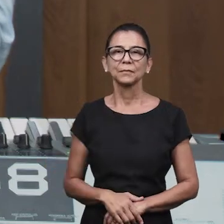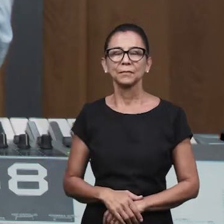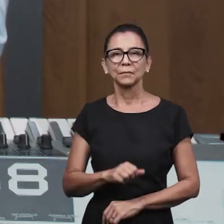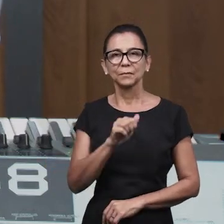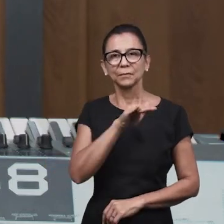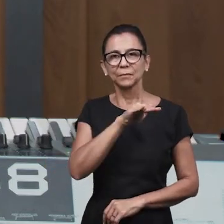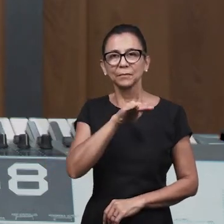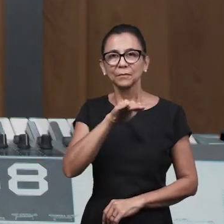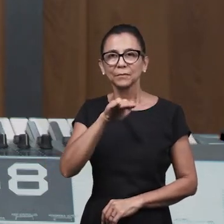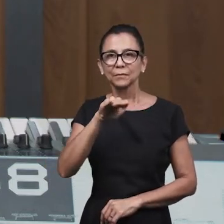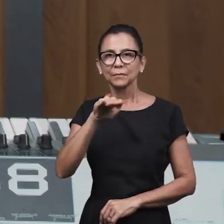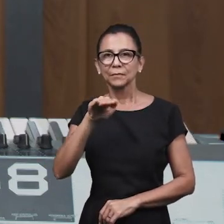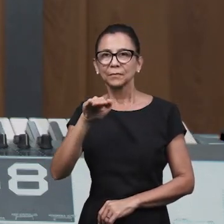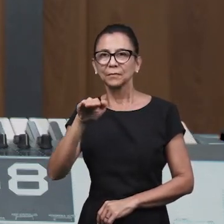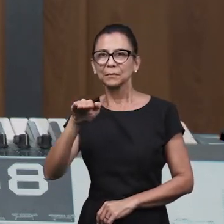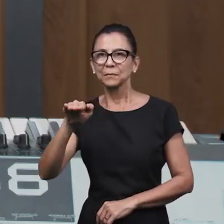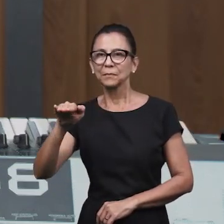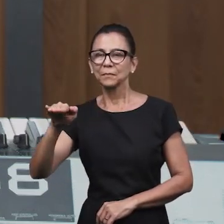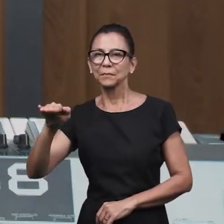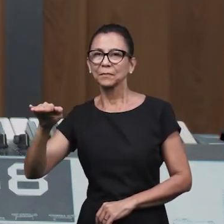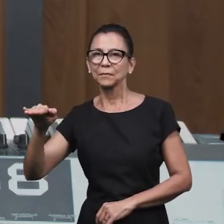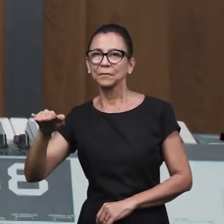Là, c'est aigu.